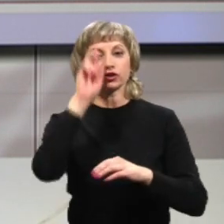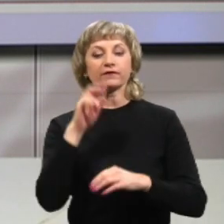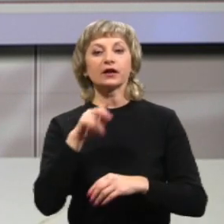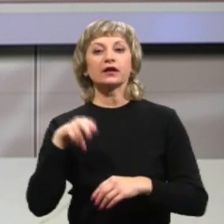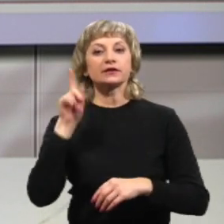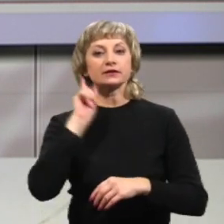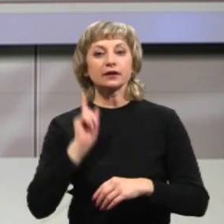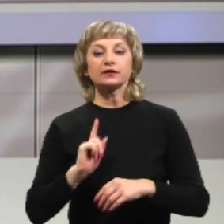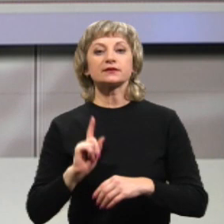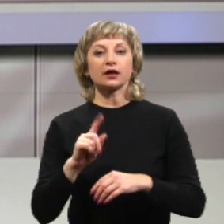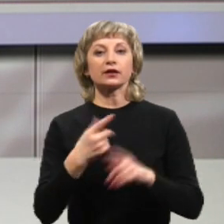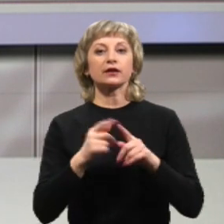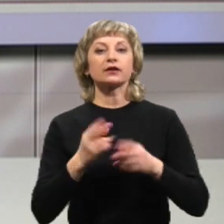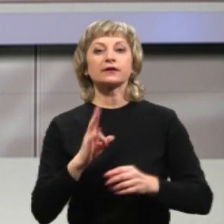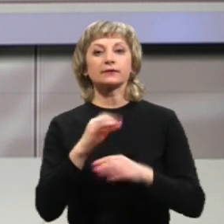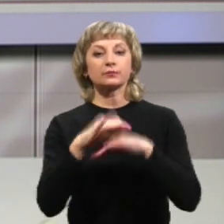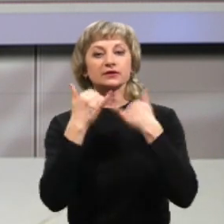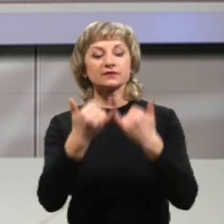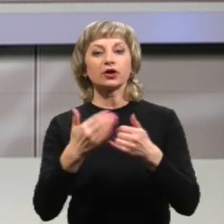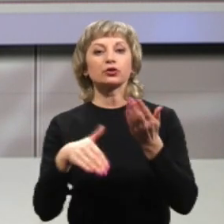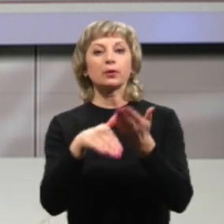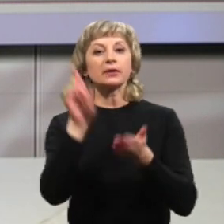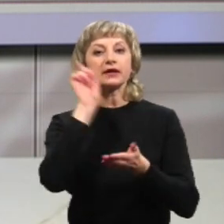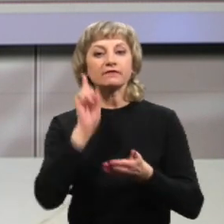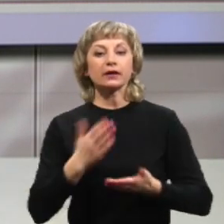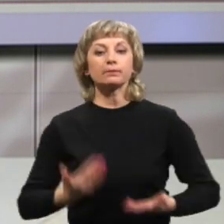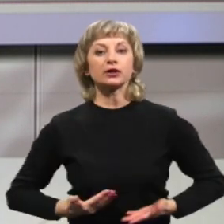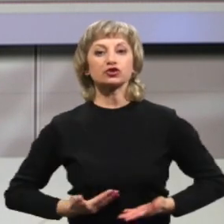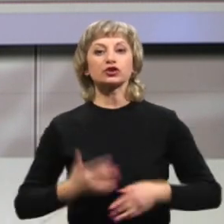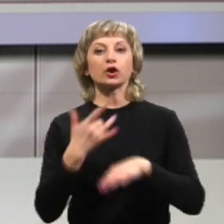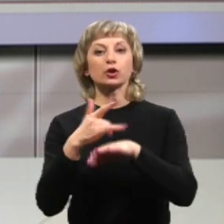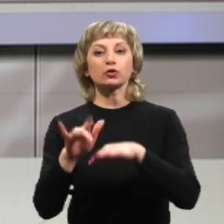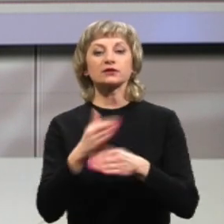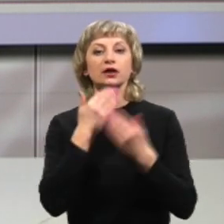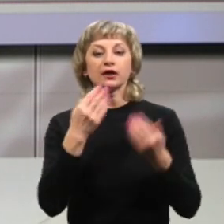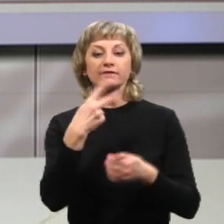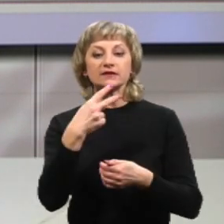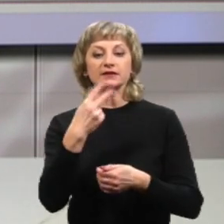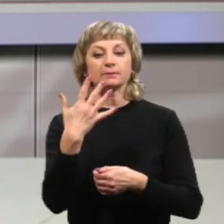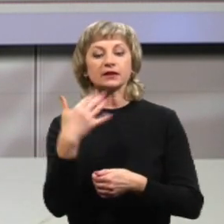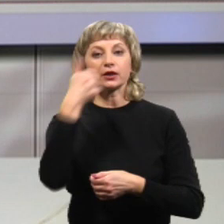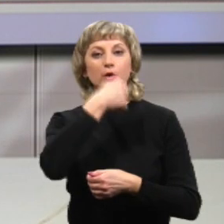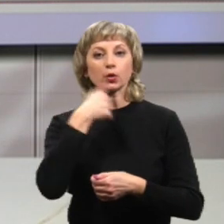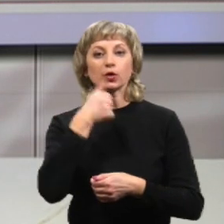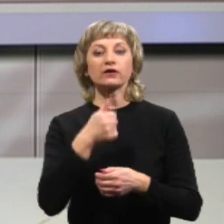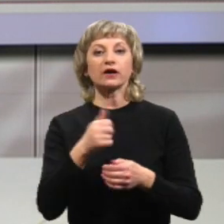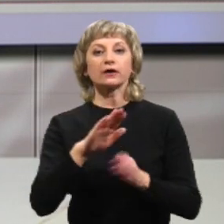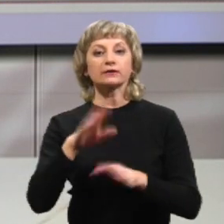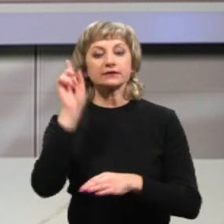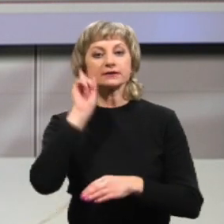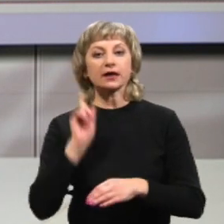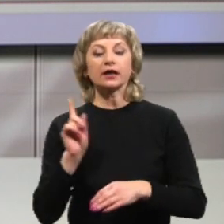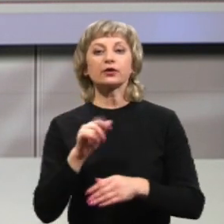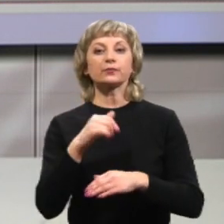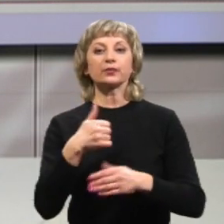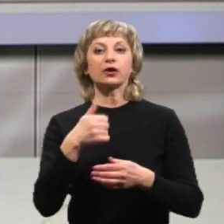неєвреям, які з ризиком для власного життя допомагали євреям пережити Голокост. Упродовж останніх 25 років після держави Ізраїль в